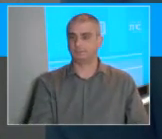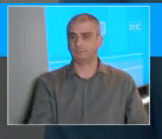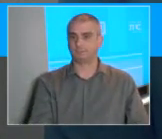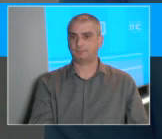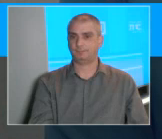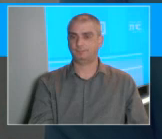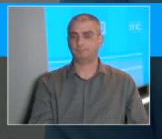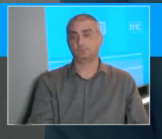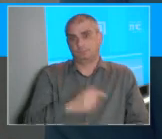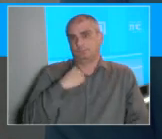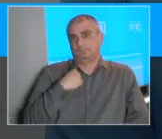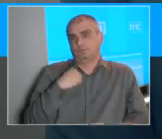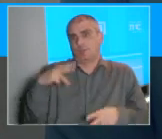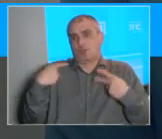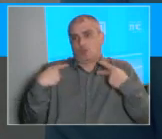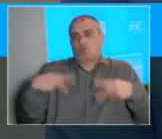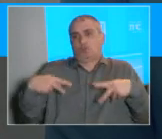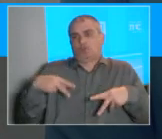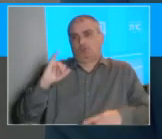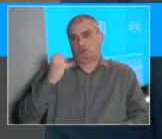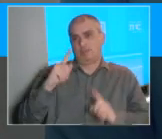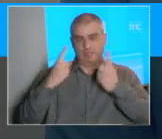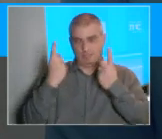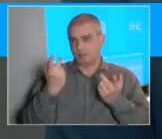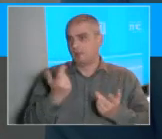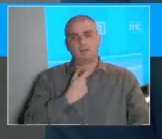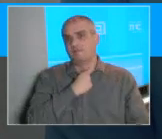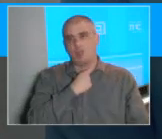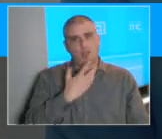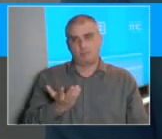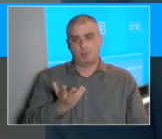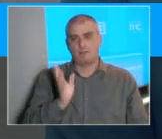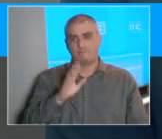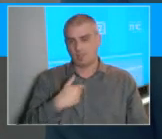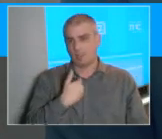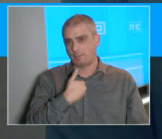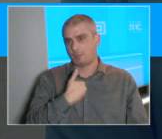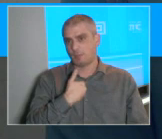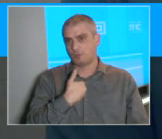אני כולנו חוששים שכך יהיה ושלא תהיה להם ברירה, וגם אנחנו